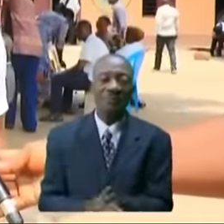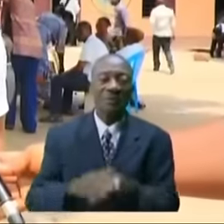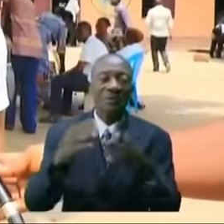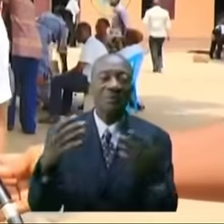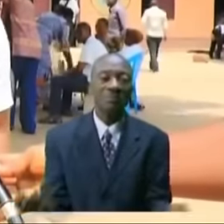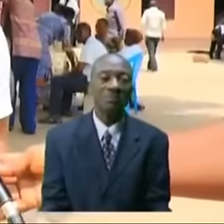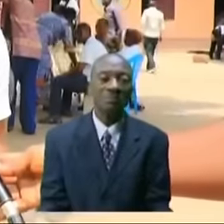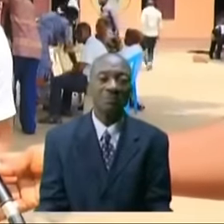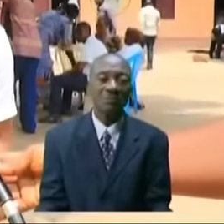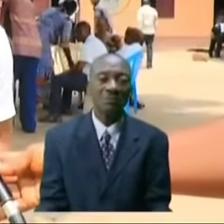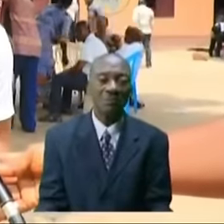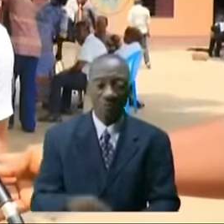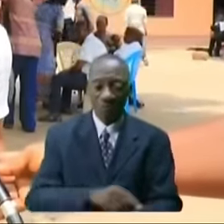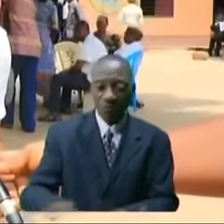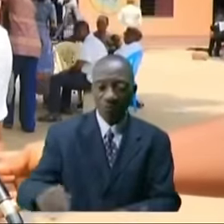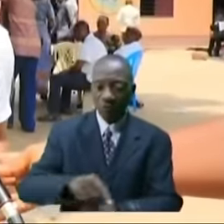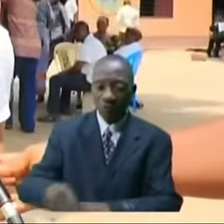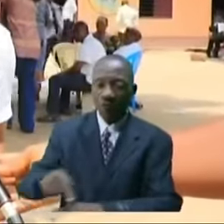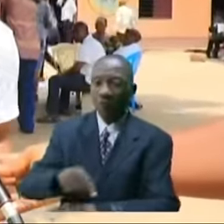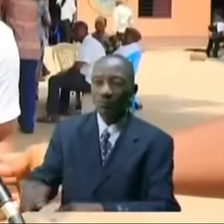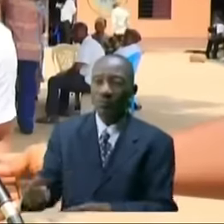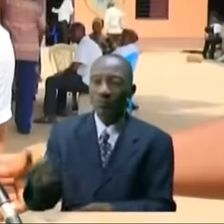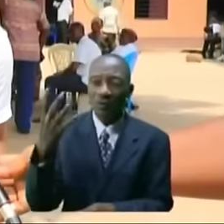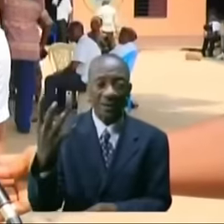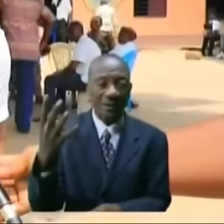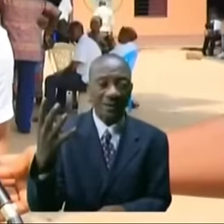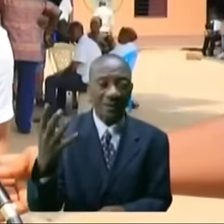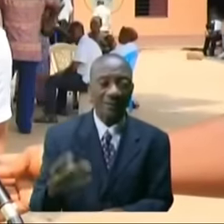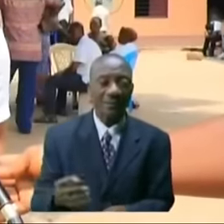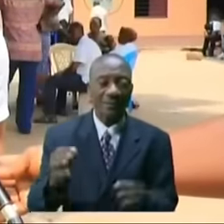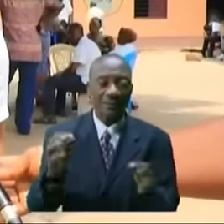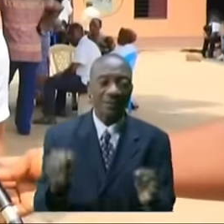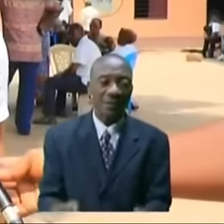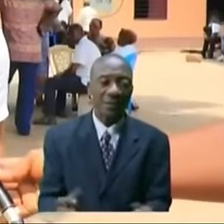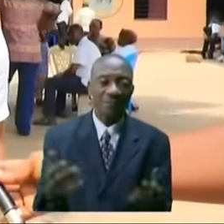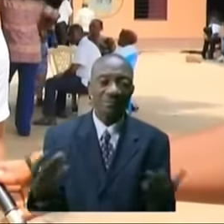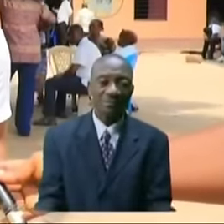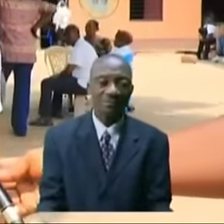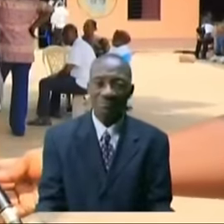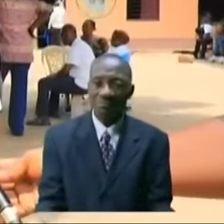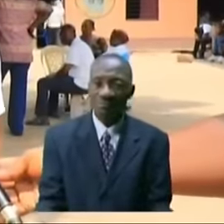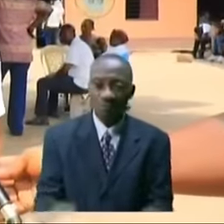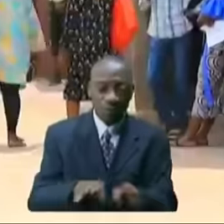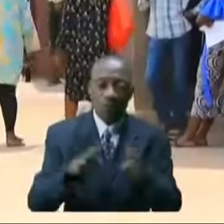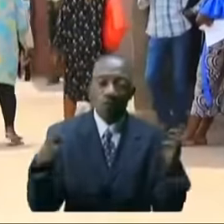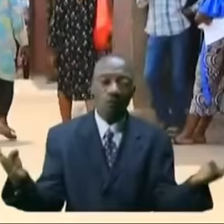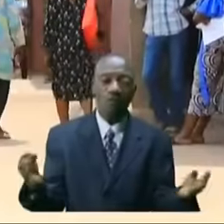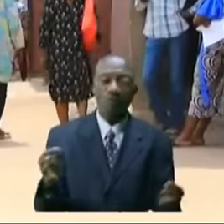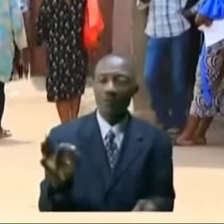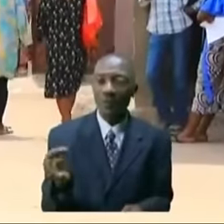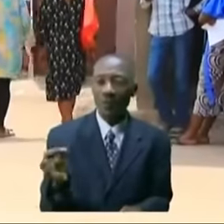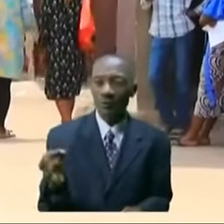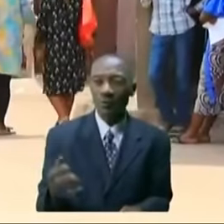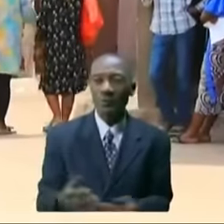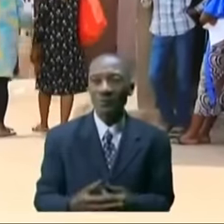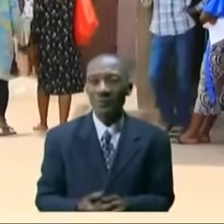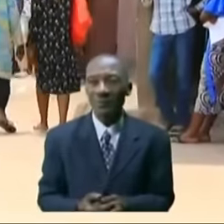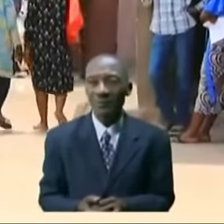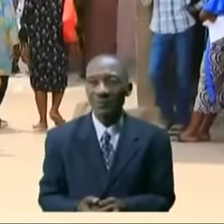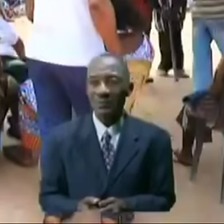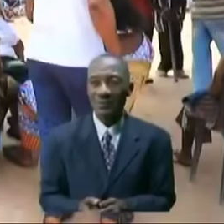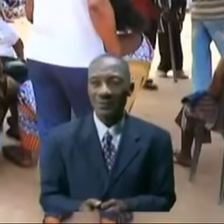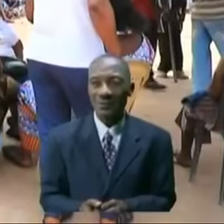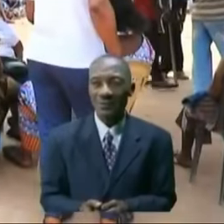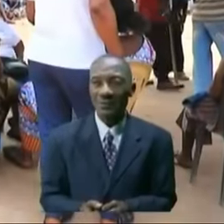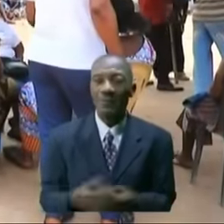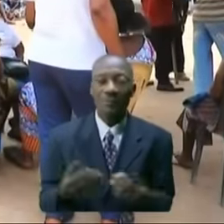moins 4 bureaux et nous allons voter. Nous sommes patients, nous allons voter parce qu'il faut renouveler les classes politiques. Malgré les plaintes